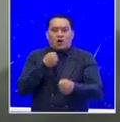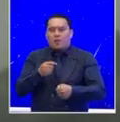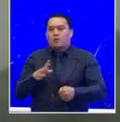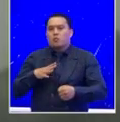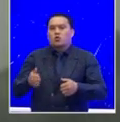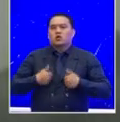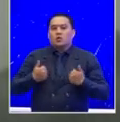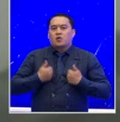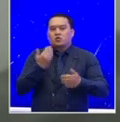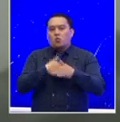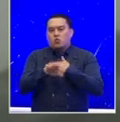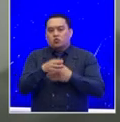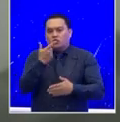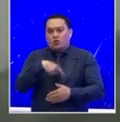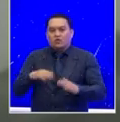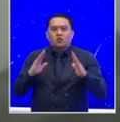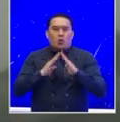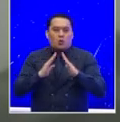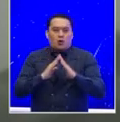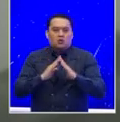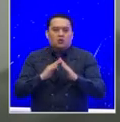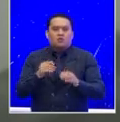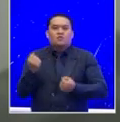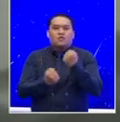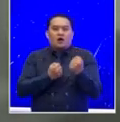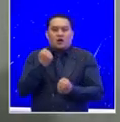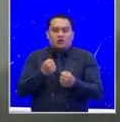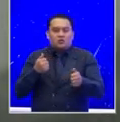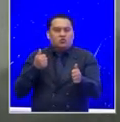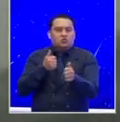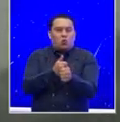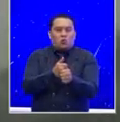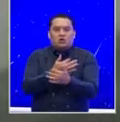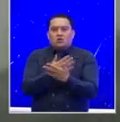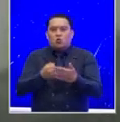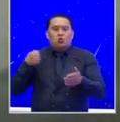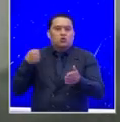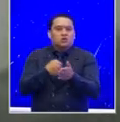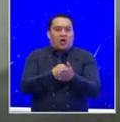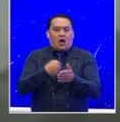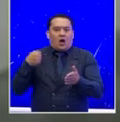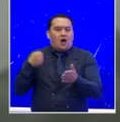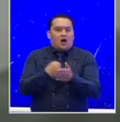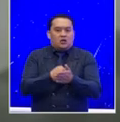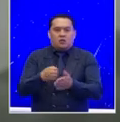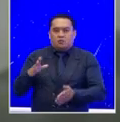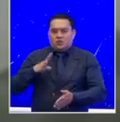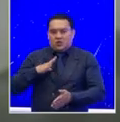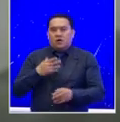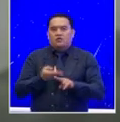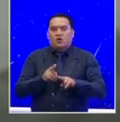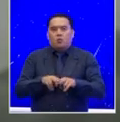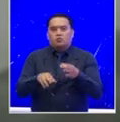после пыталась скрыться в подъезде своего дома. Не вышло. Водитель догнал ее и несколько раз ударил бейсбольной битой. По